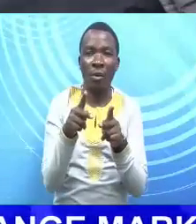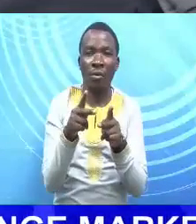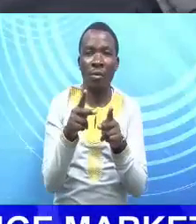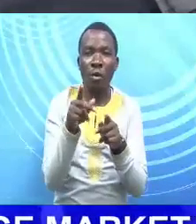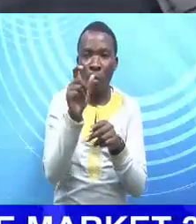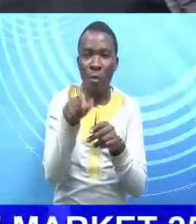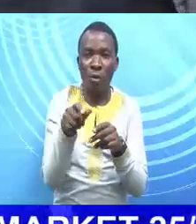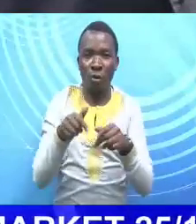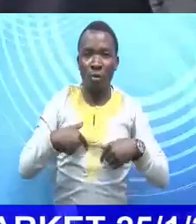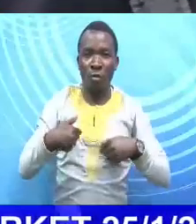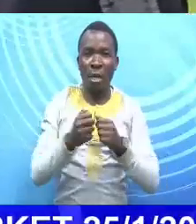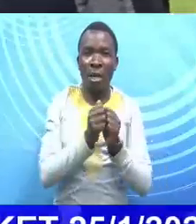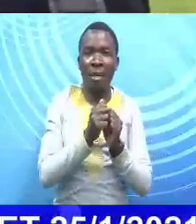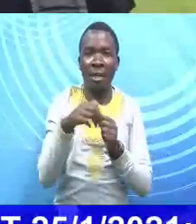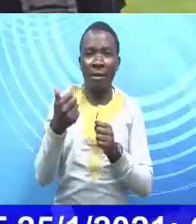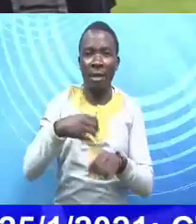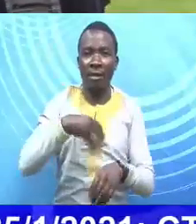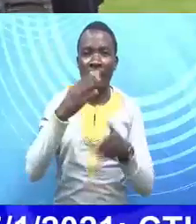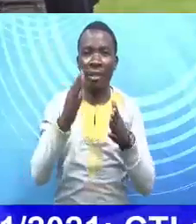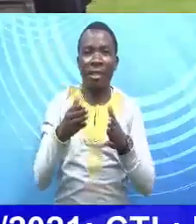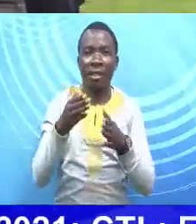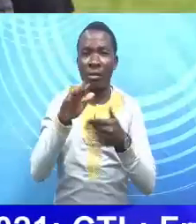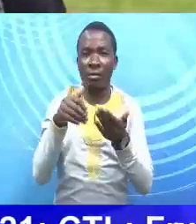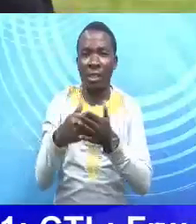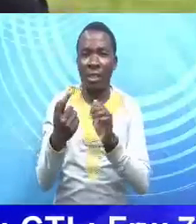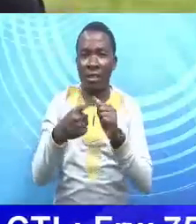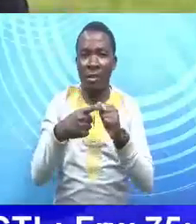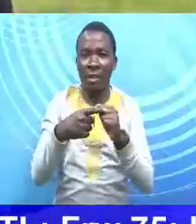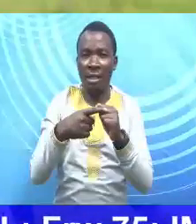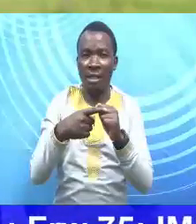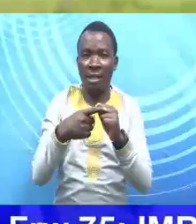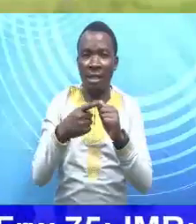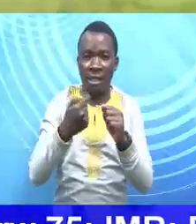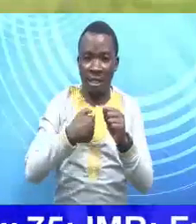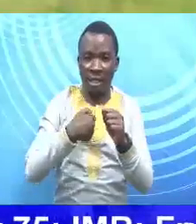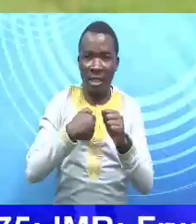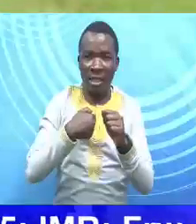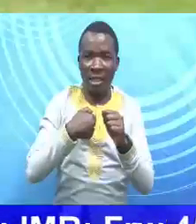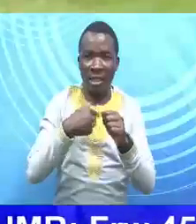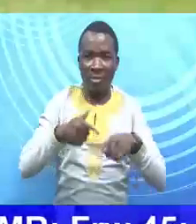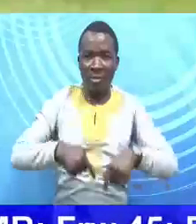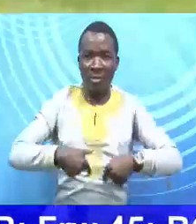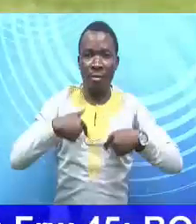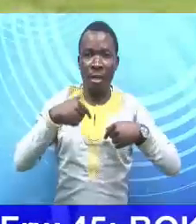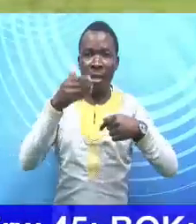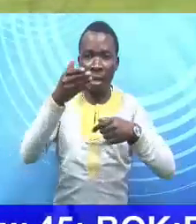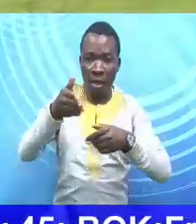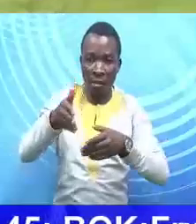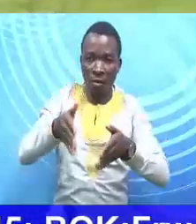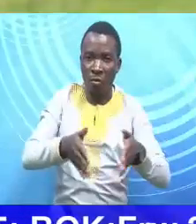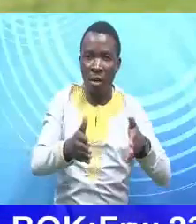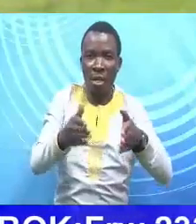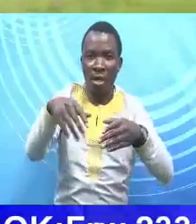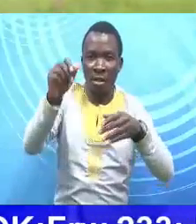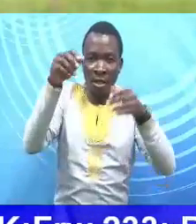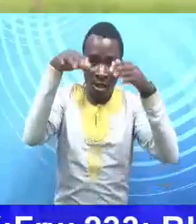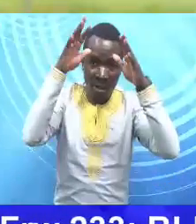tubana n'abandi bashyitsi ba bane twari batandatu n'uyu ahangaha ku muhanda ujya ku Mumena hari n'abandi baturanye bari